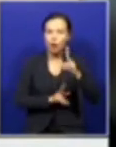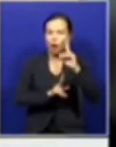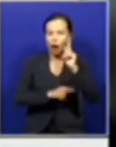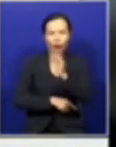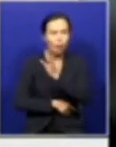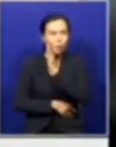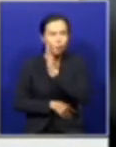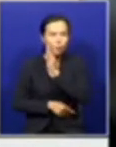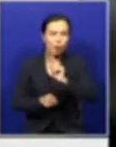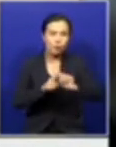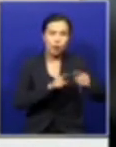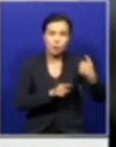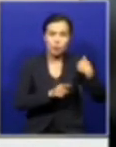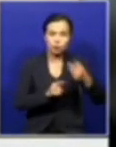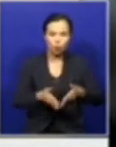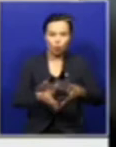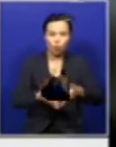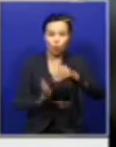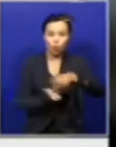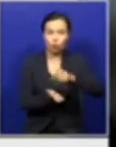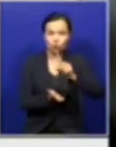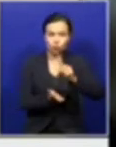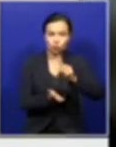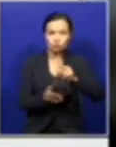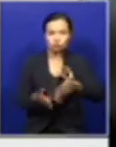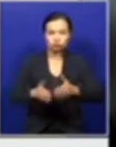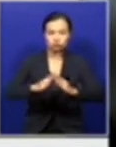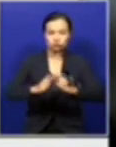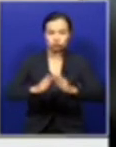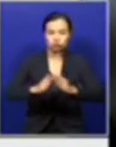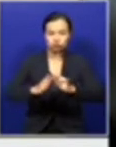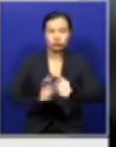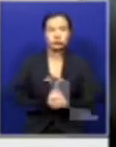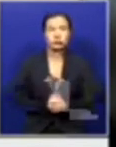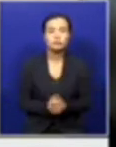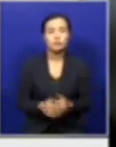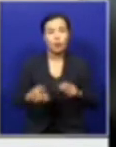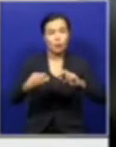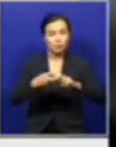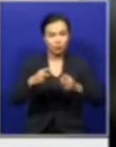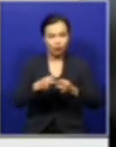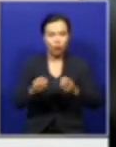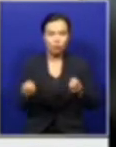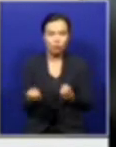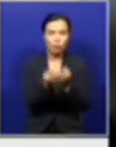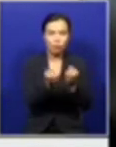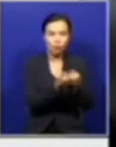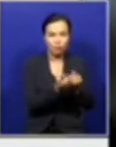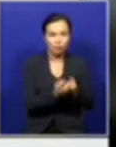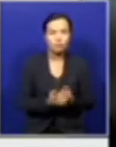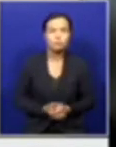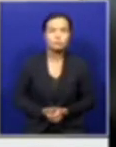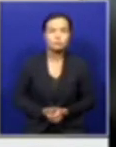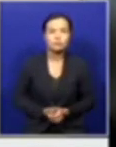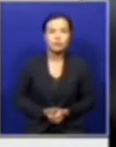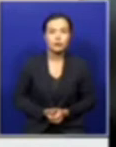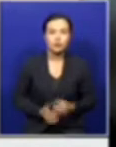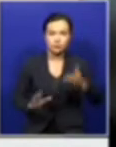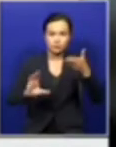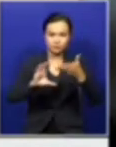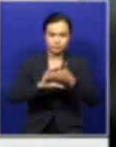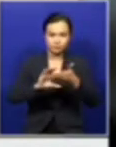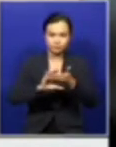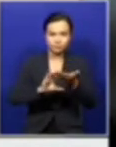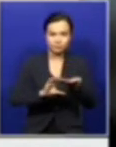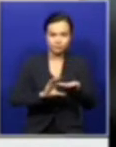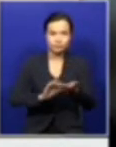นะครับกว่าจะมีศูนย์นี้ขึ้นไปนะครับทำให้เกิดปัญหาขึ้นมาครับขอภาพสไลด์ครับ